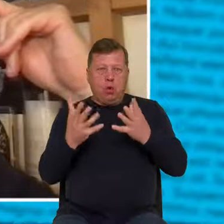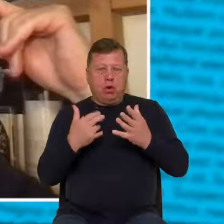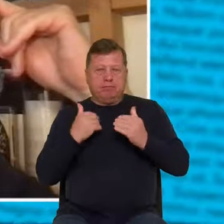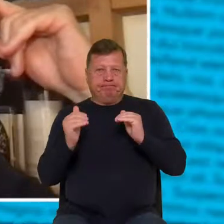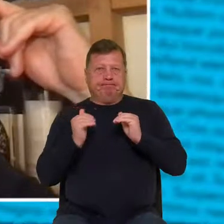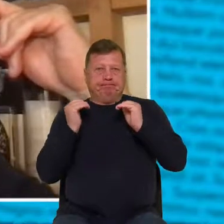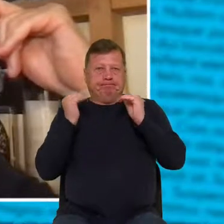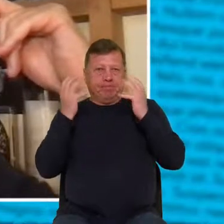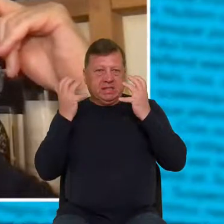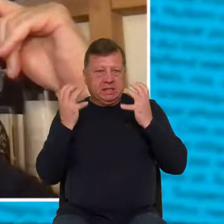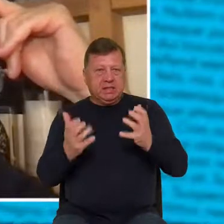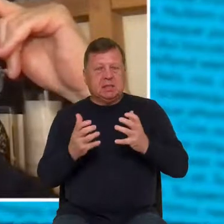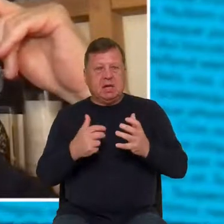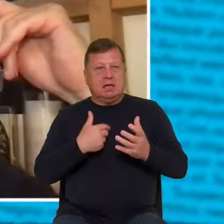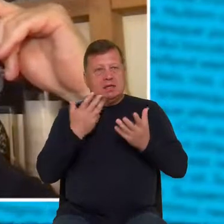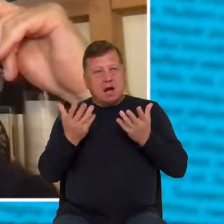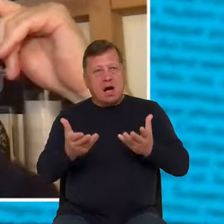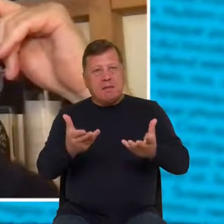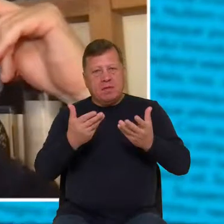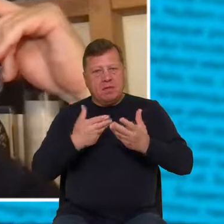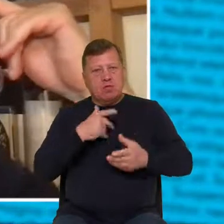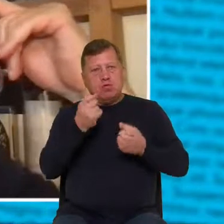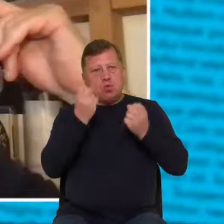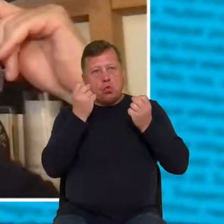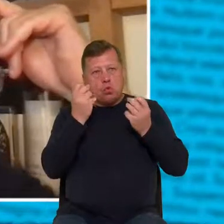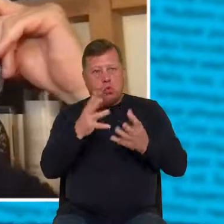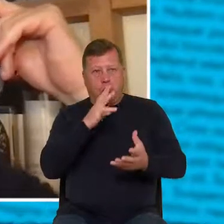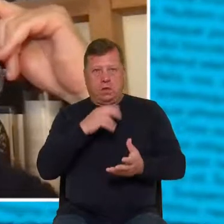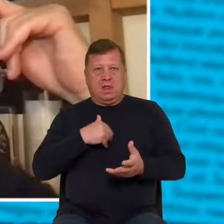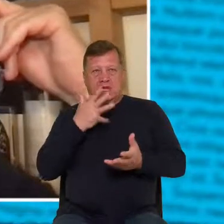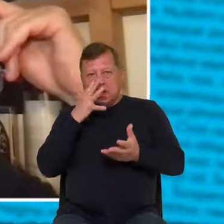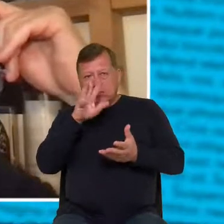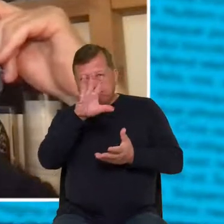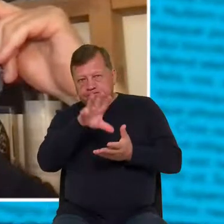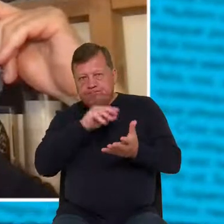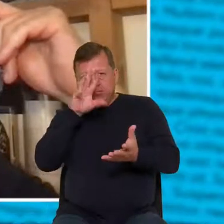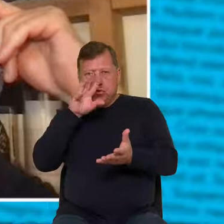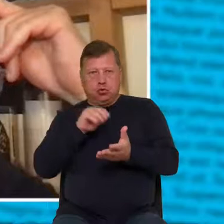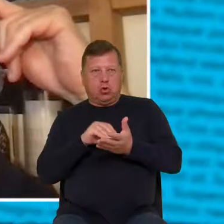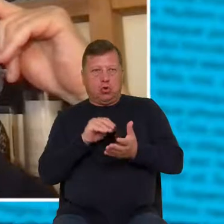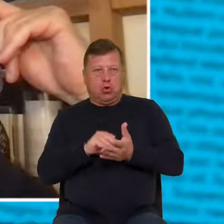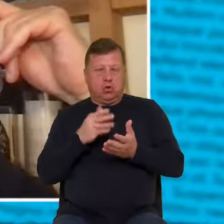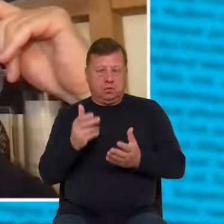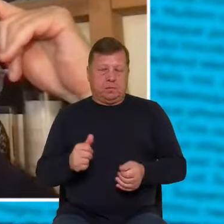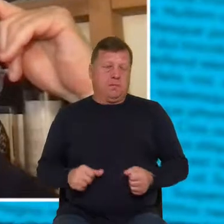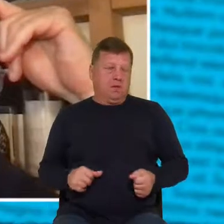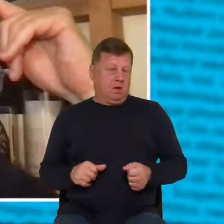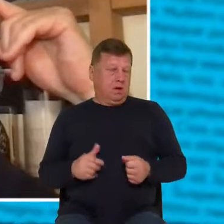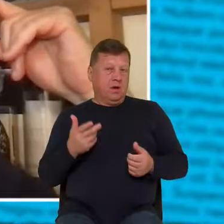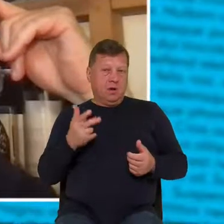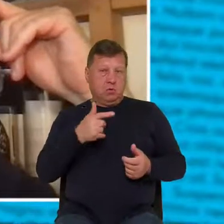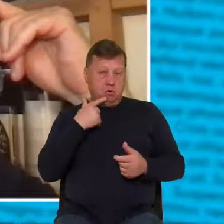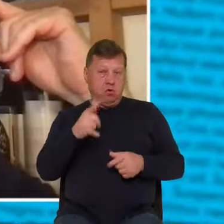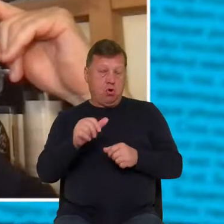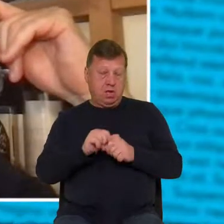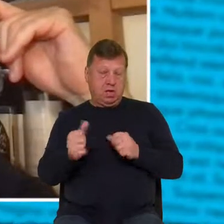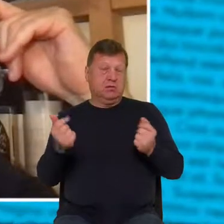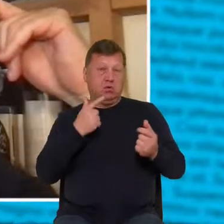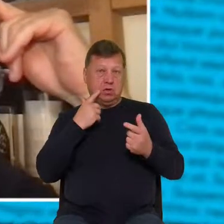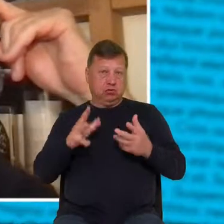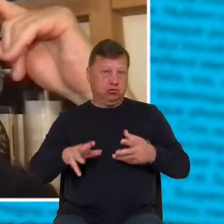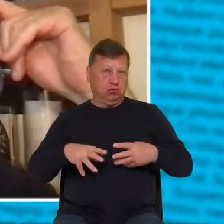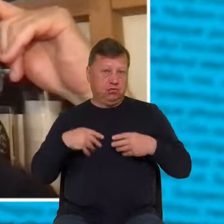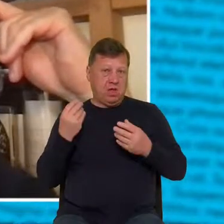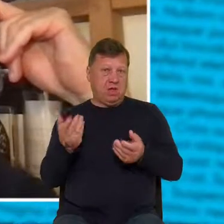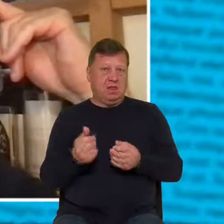jeżeli pozwolicie mi doświadczyć waszej kultury. I to jest forma celebracji, świętowania kultury. I to wszystko sprowadza